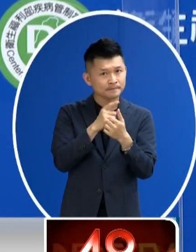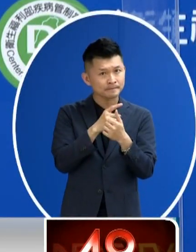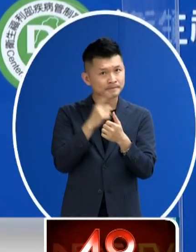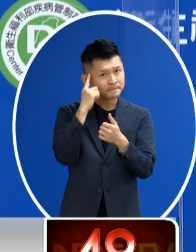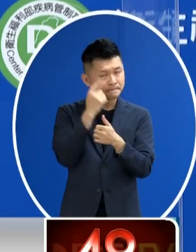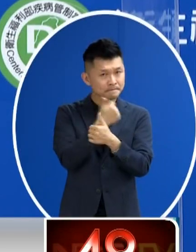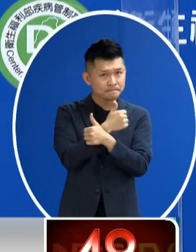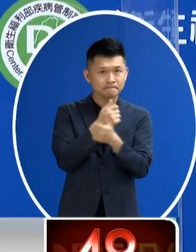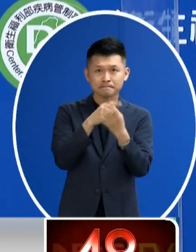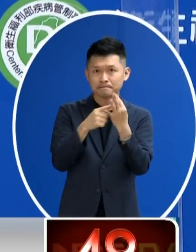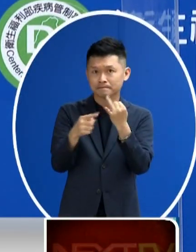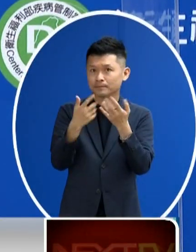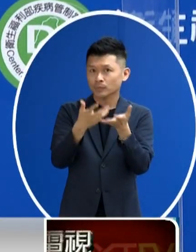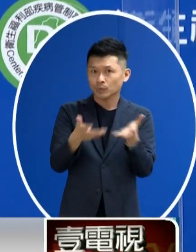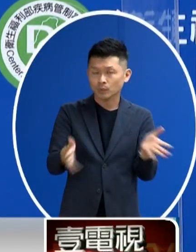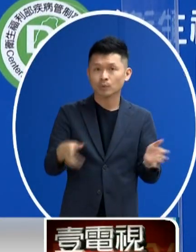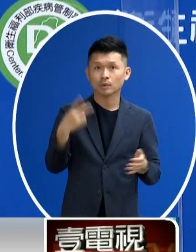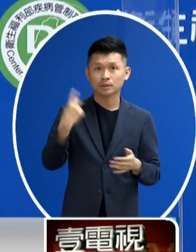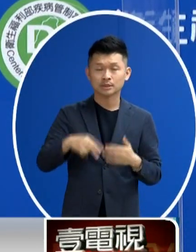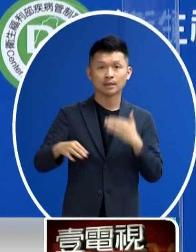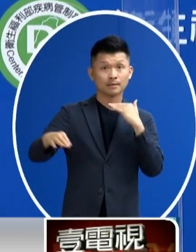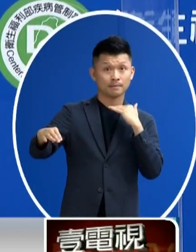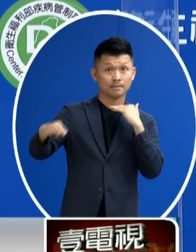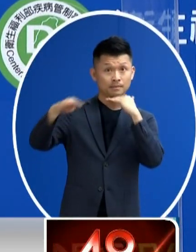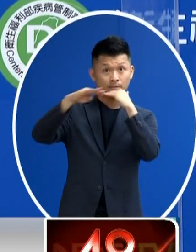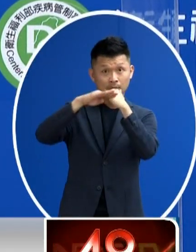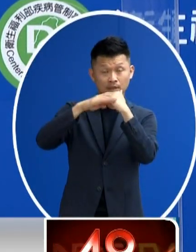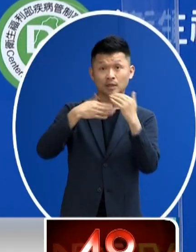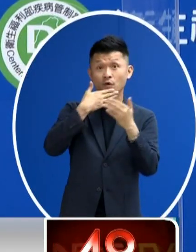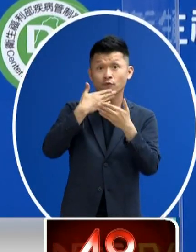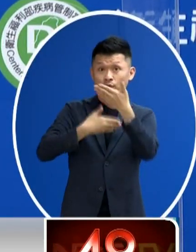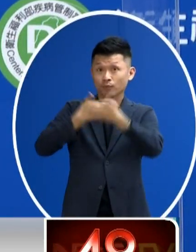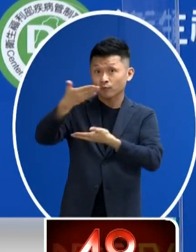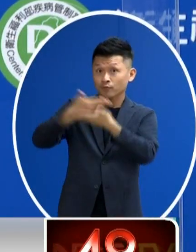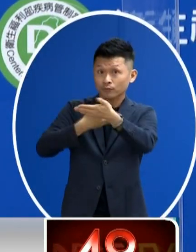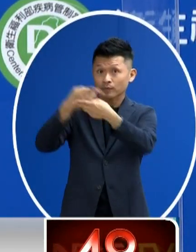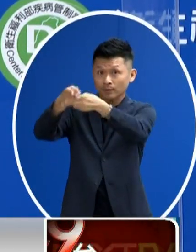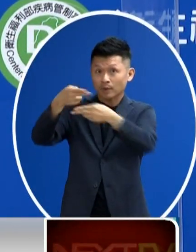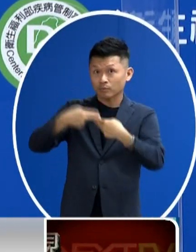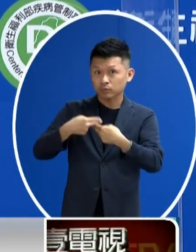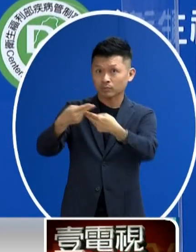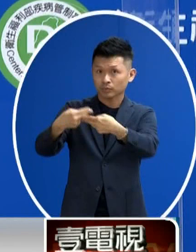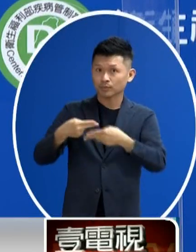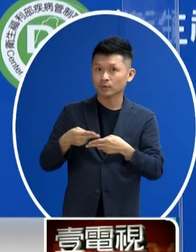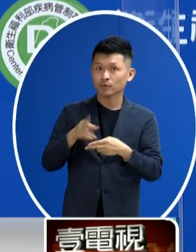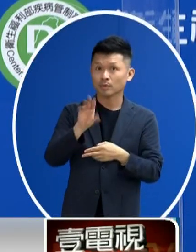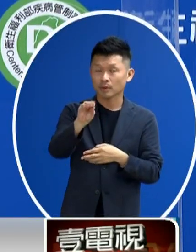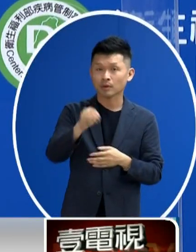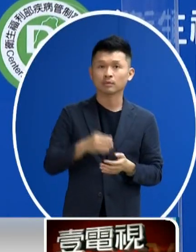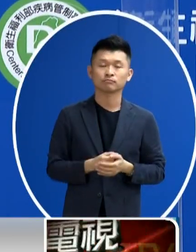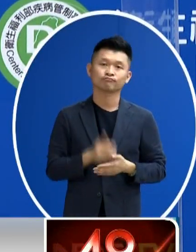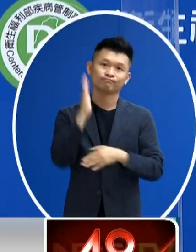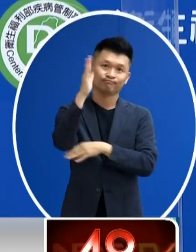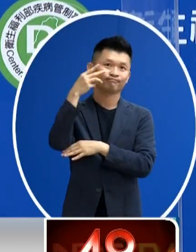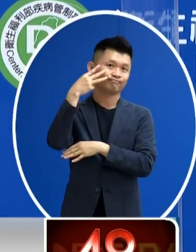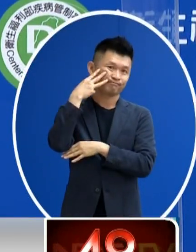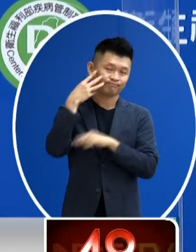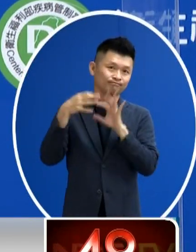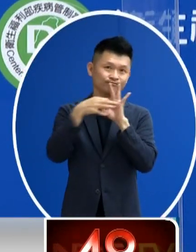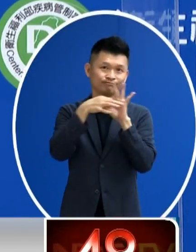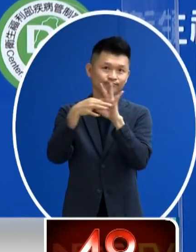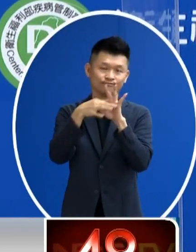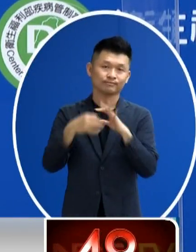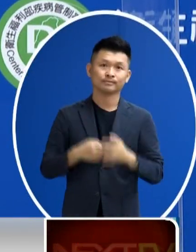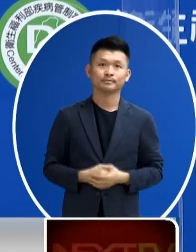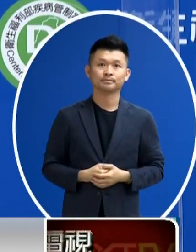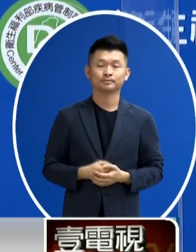考量，那还有一个平等互惠，互惠互信的原则。那最后一个是政治的因素，那